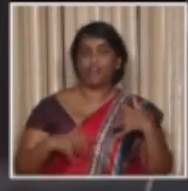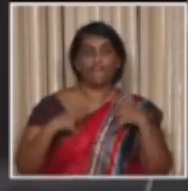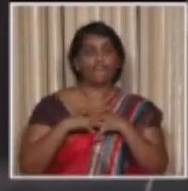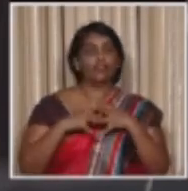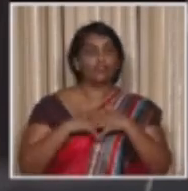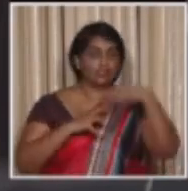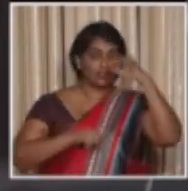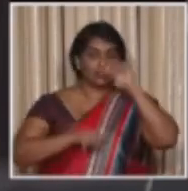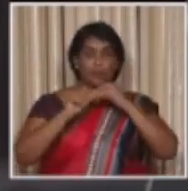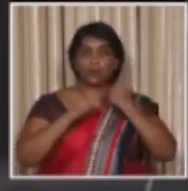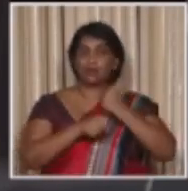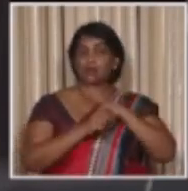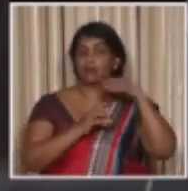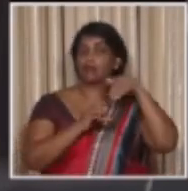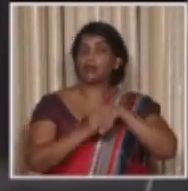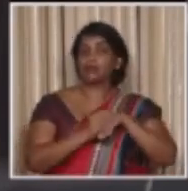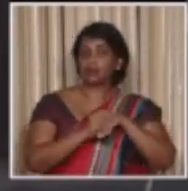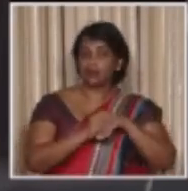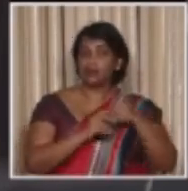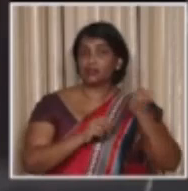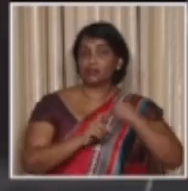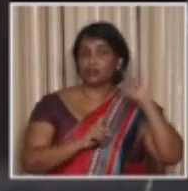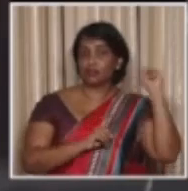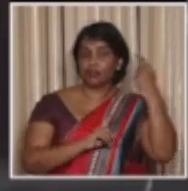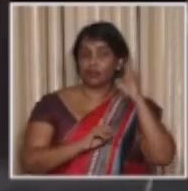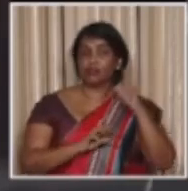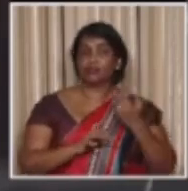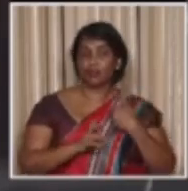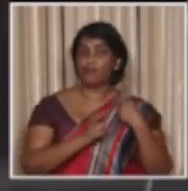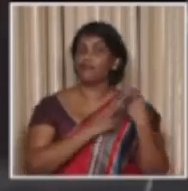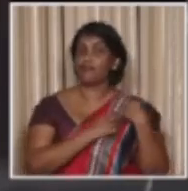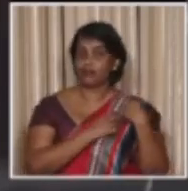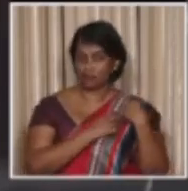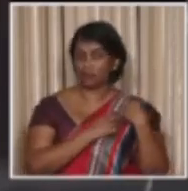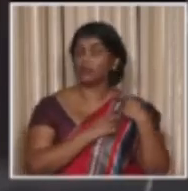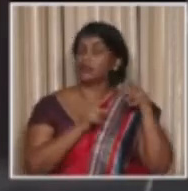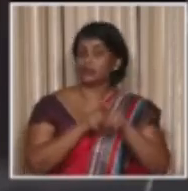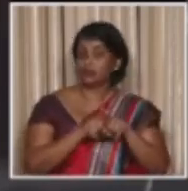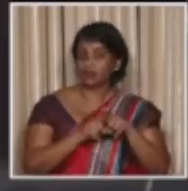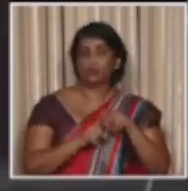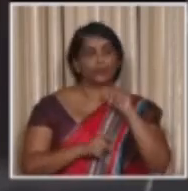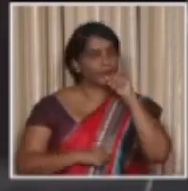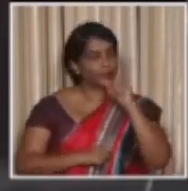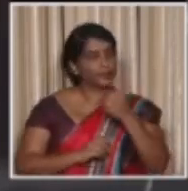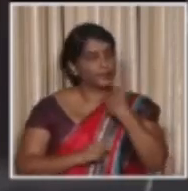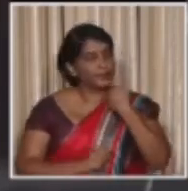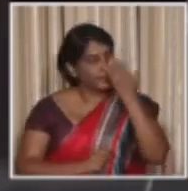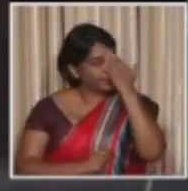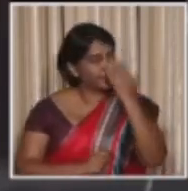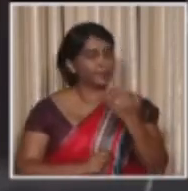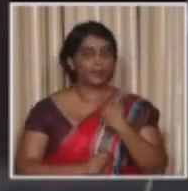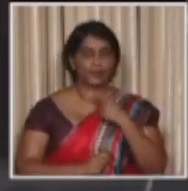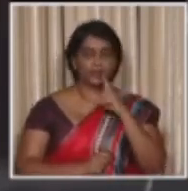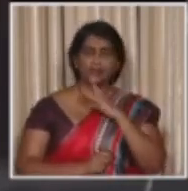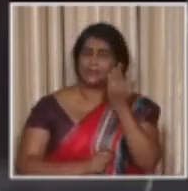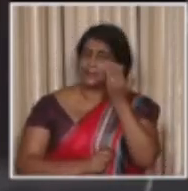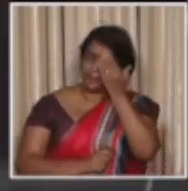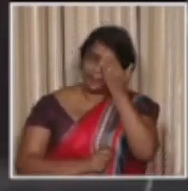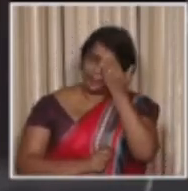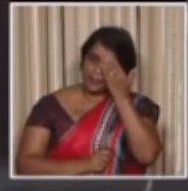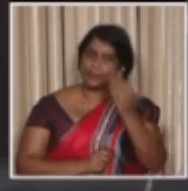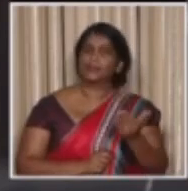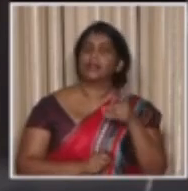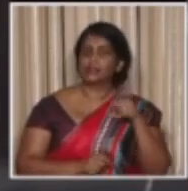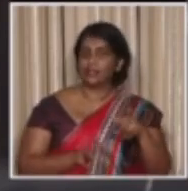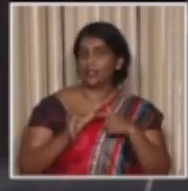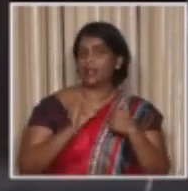වික්‍රමාරච්චි ආයුර්වේද දෙදා ගම්පහ වෛද්‍යවරයා මුළු රටේම හිටියා. මට වගකීමක් තියෙනවා. ඒ හින්දා මම ඉතාමත් බැගාපත්ව ඉල්ලනවා කරුණා කරලා මේ